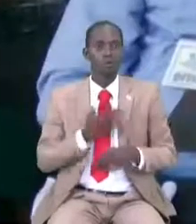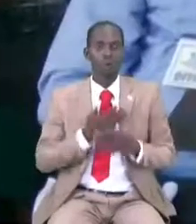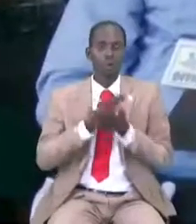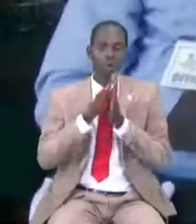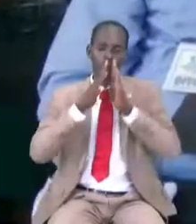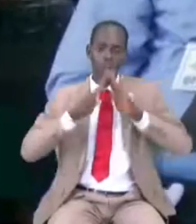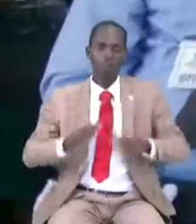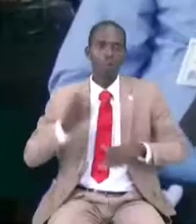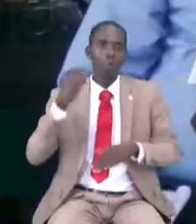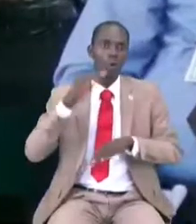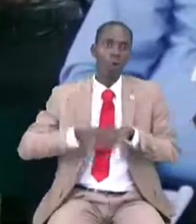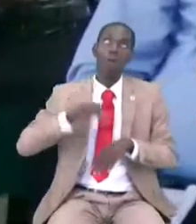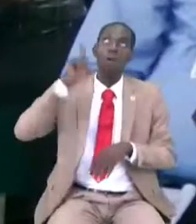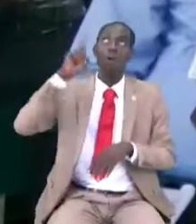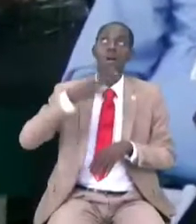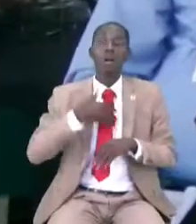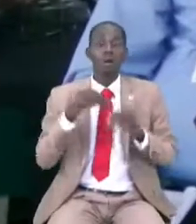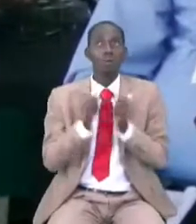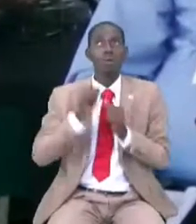guéris. Amen.